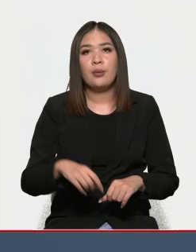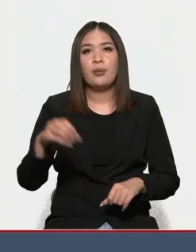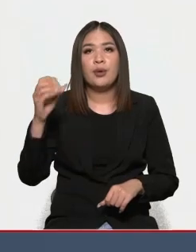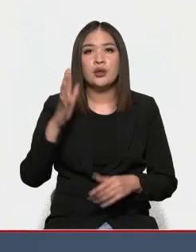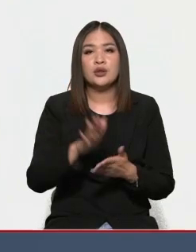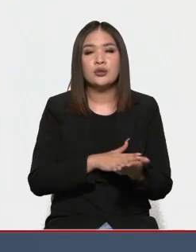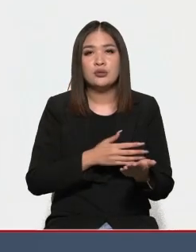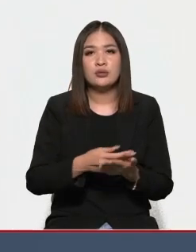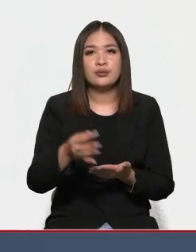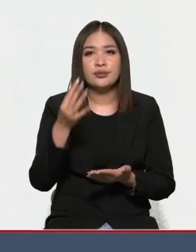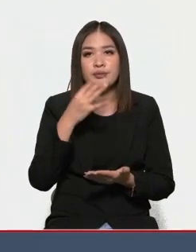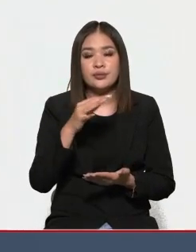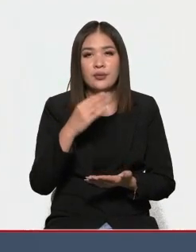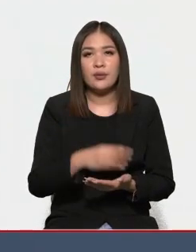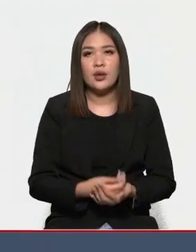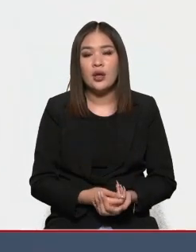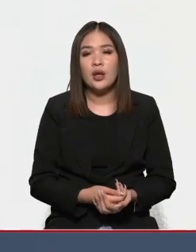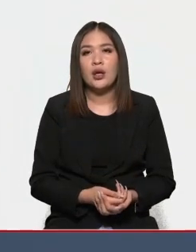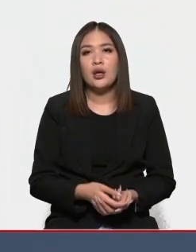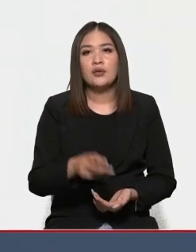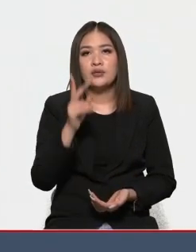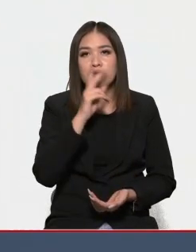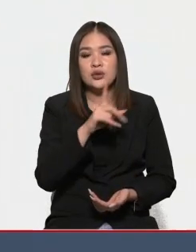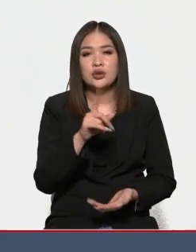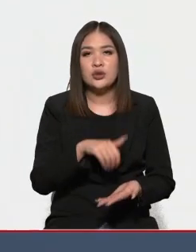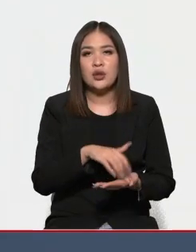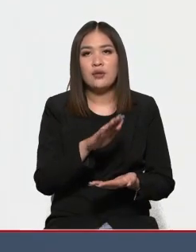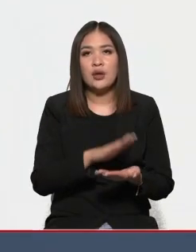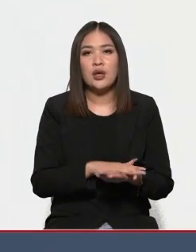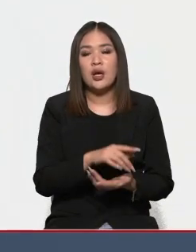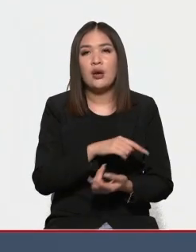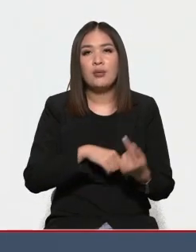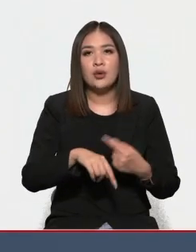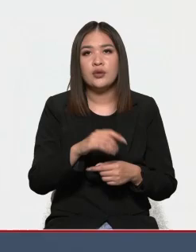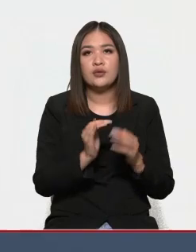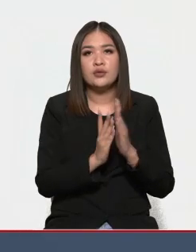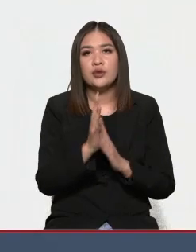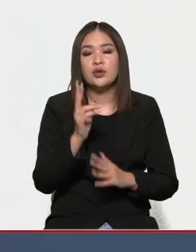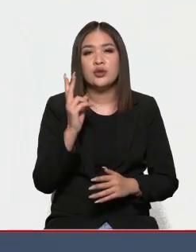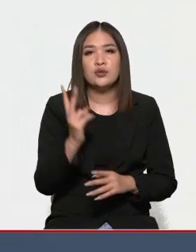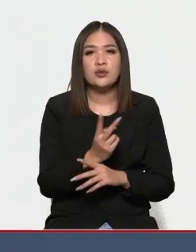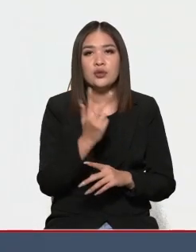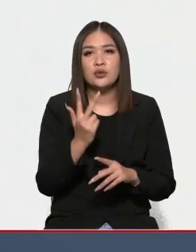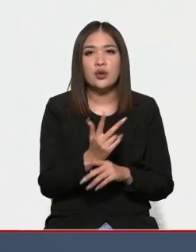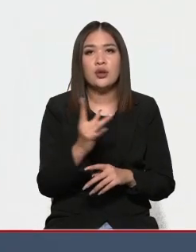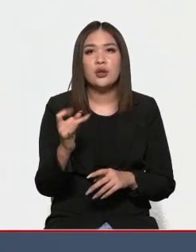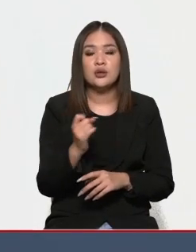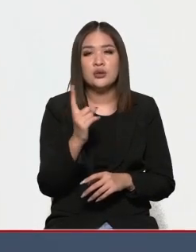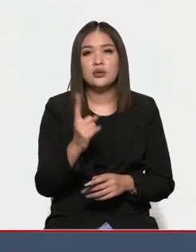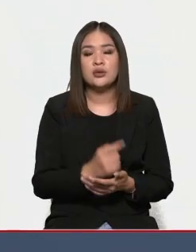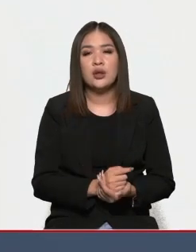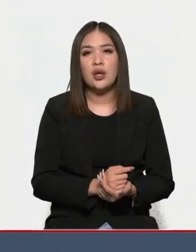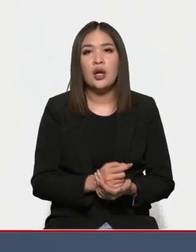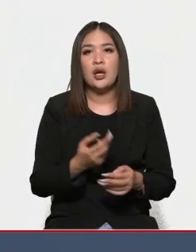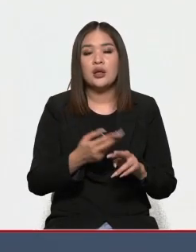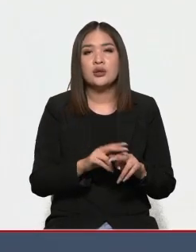подсолнечное масло и так далее. То есть если мы замечаем этот товарооборот, он вырос около 2-3 раз именно в